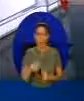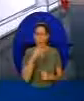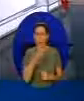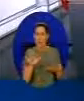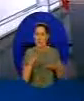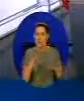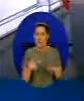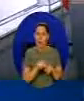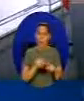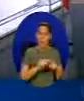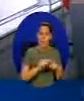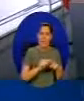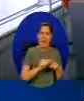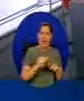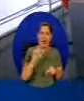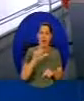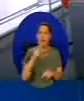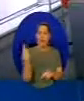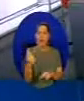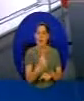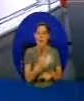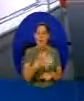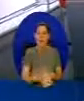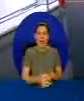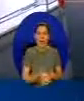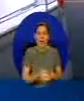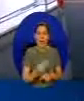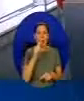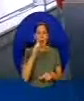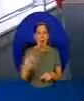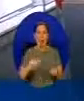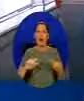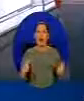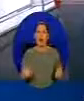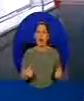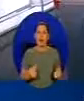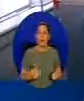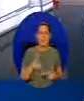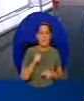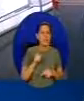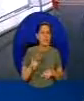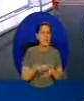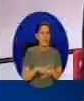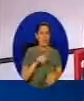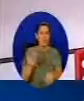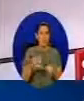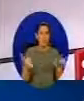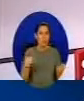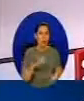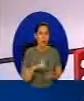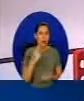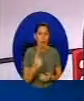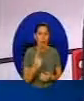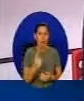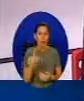אי יש להם מקור אחר. וזה מה שעורר בו, בין השאר, את ההרגשה שהם כולם התפתחו מהמקום אחד, ובהתאם לתנאי